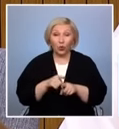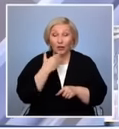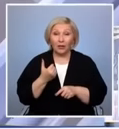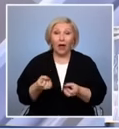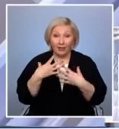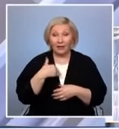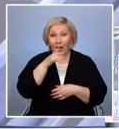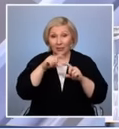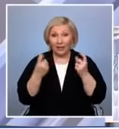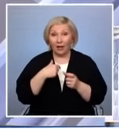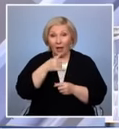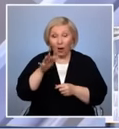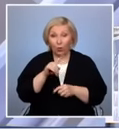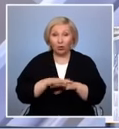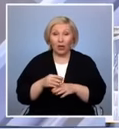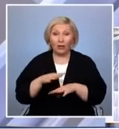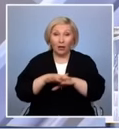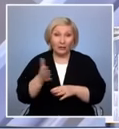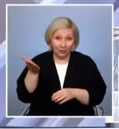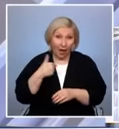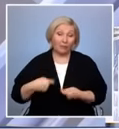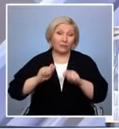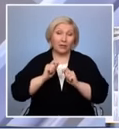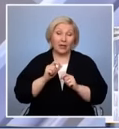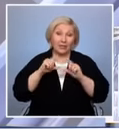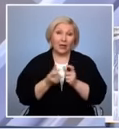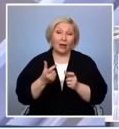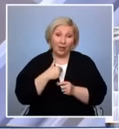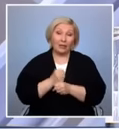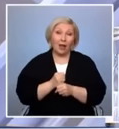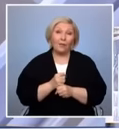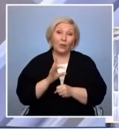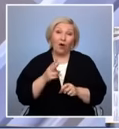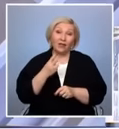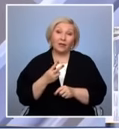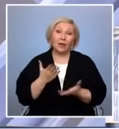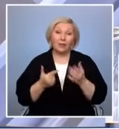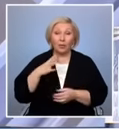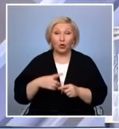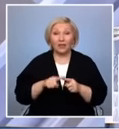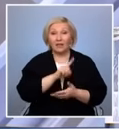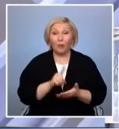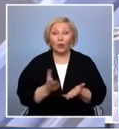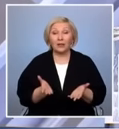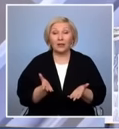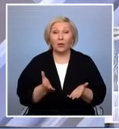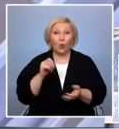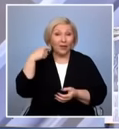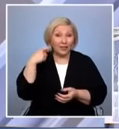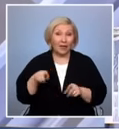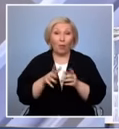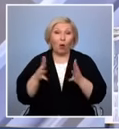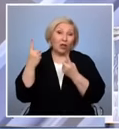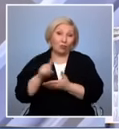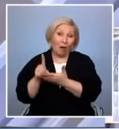же быть с осужденным и приговоренным главой Кушнаренковского района и еще десятками членов вашей команды